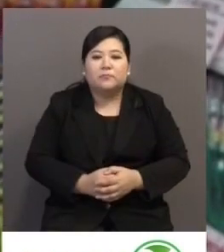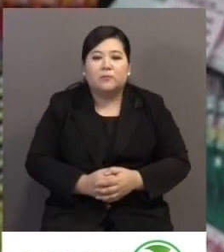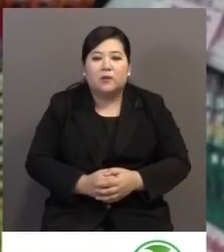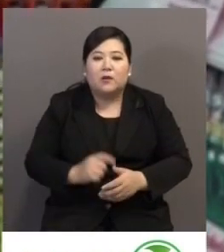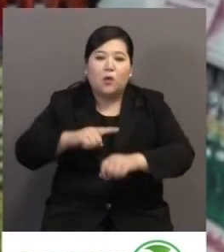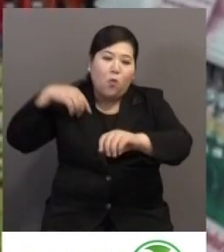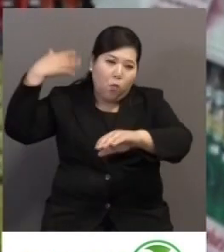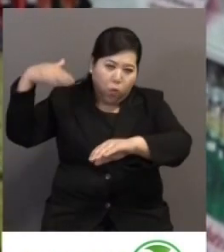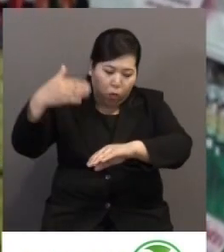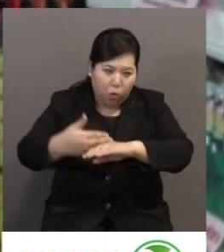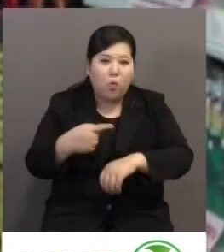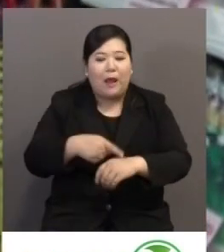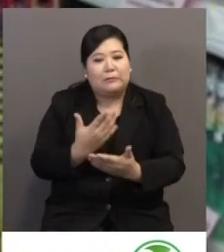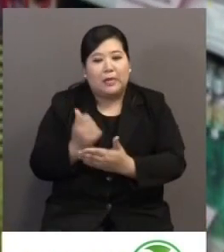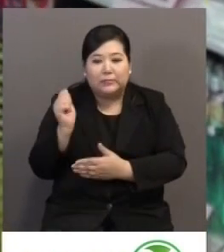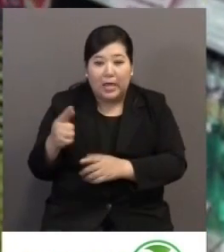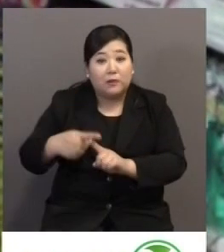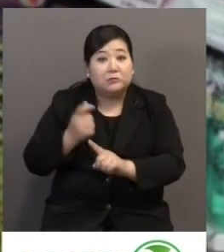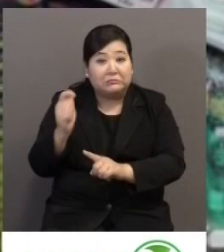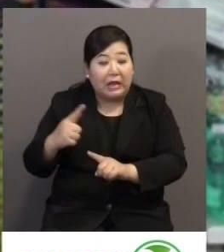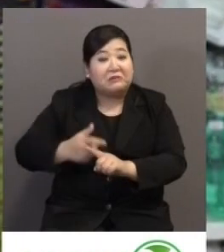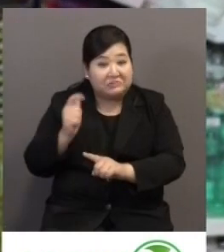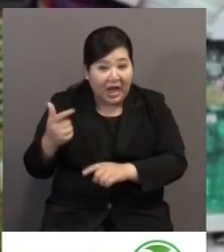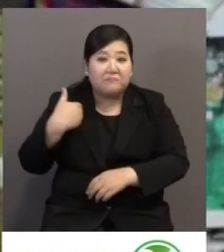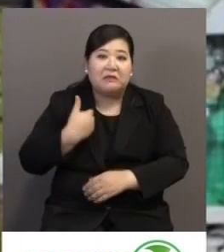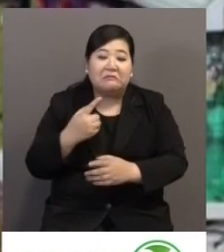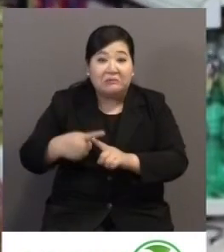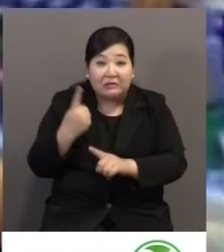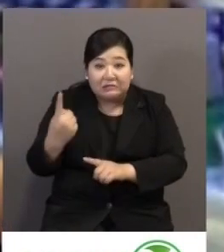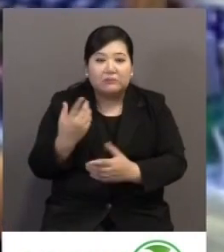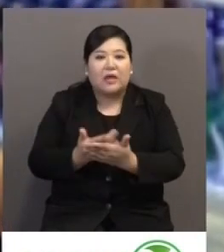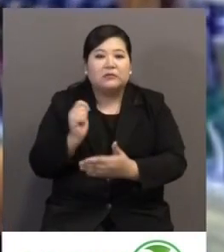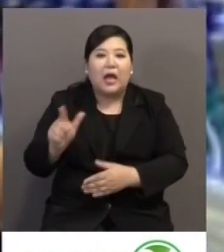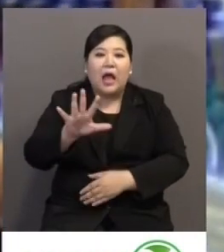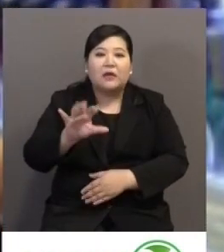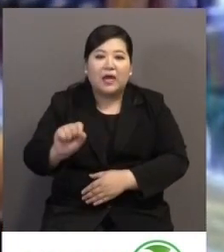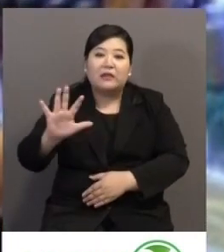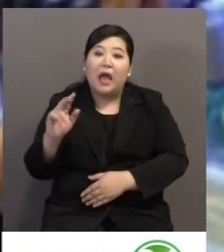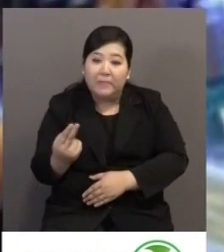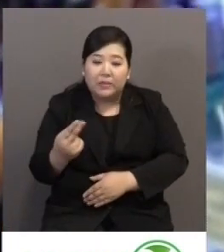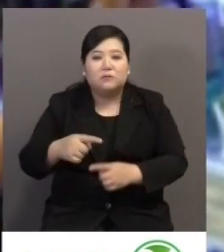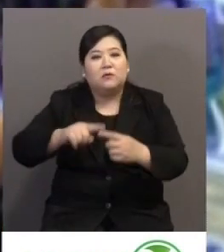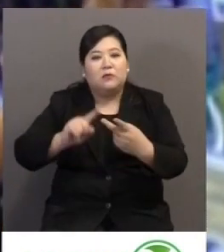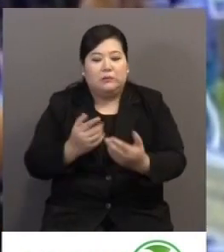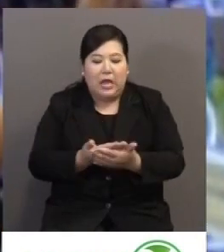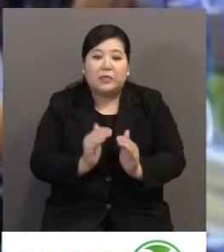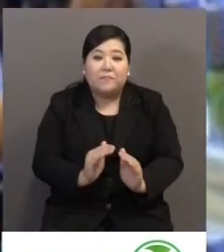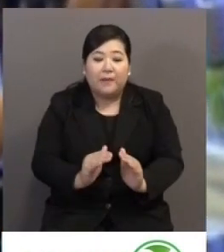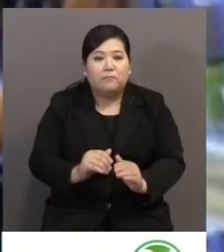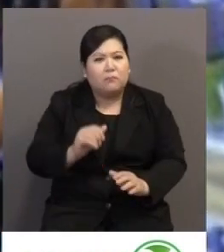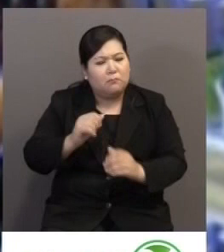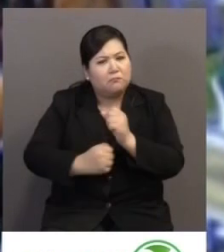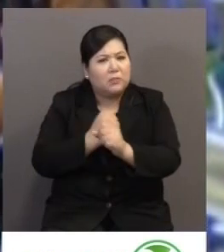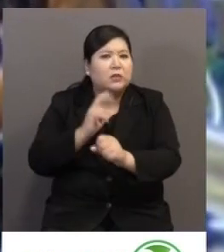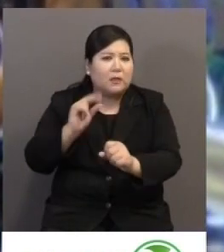ยะเวลาที่อยู่ด้วยกันมีการจ่ายเงินเดือนให้กับฝ่ายชายเดือนละ 550,000 บาทต่อเดือนเงินเก็บระหว่างทำธุรกิจช่วง33